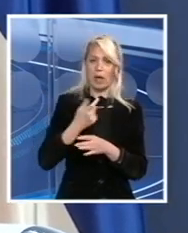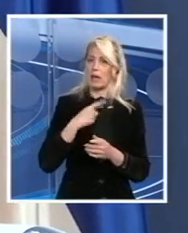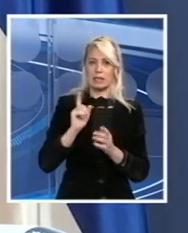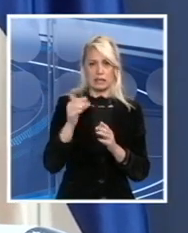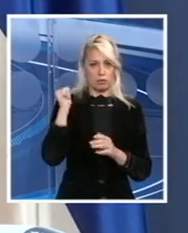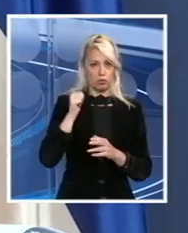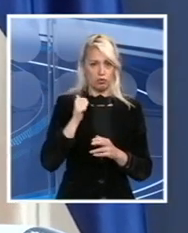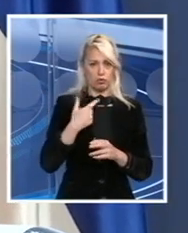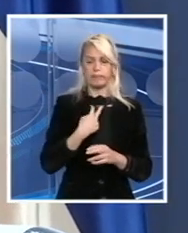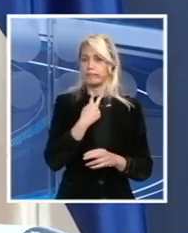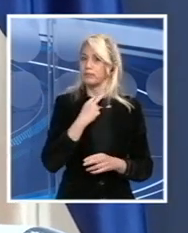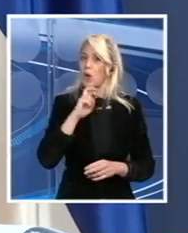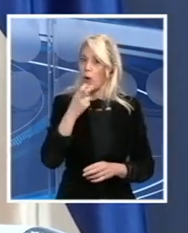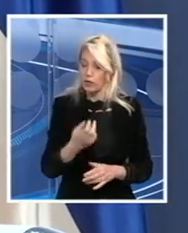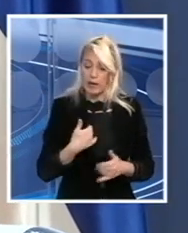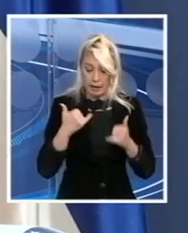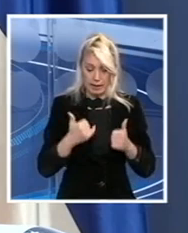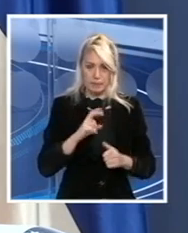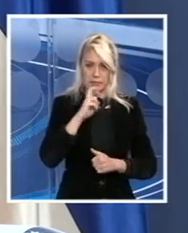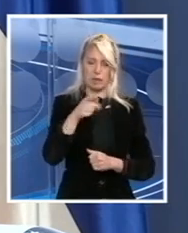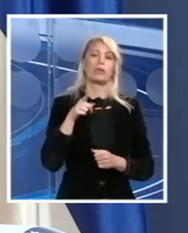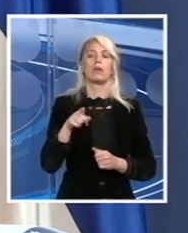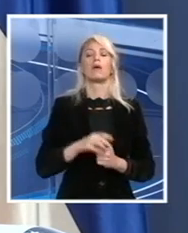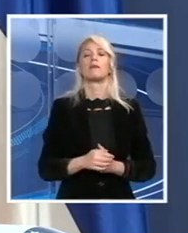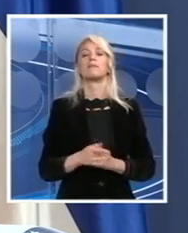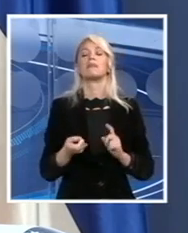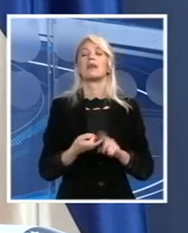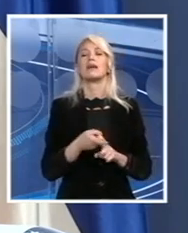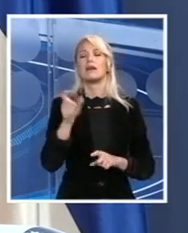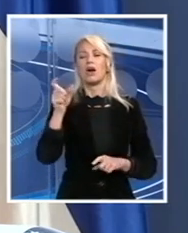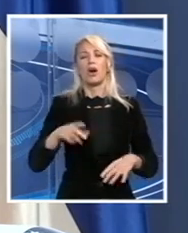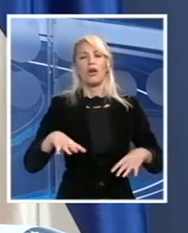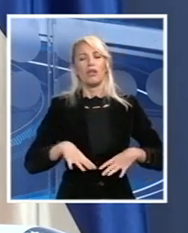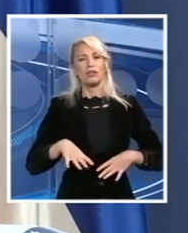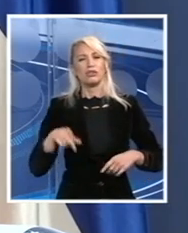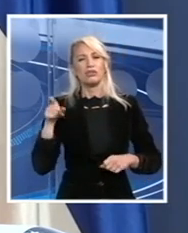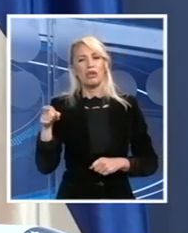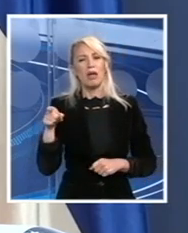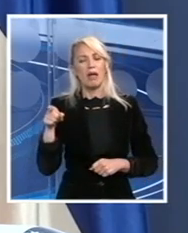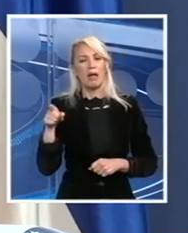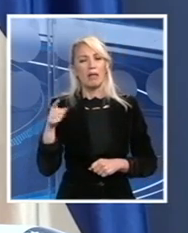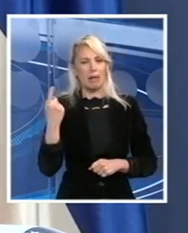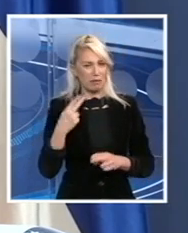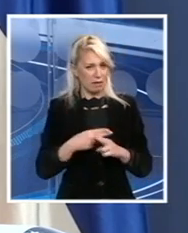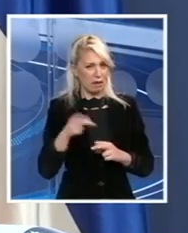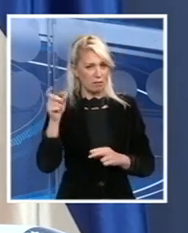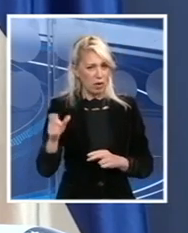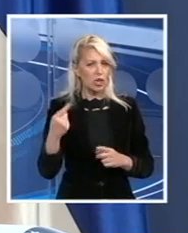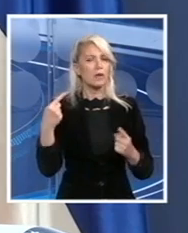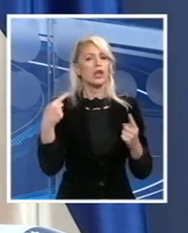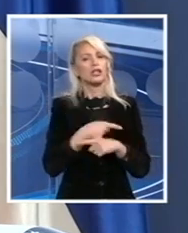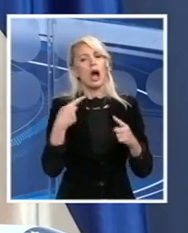da pročitam. Vezano za pacijentkinju nije bitno, koja se žali na dom